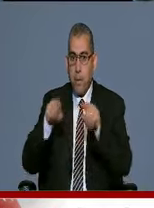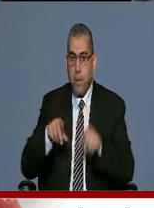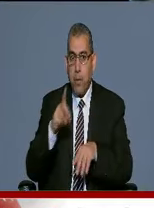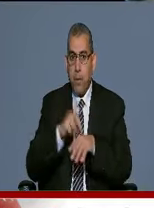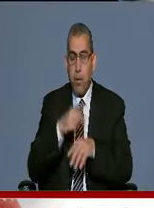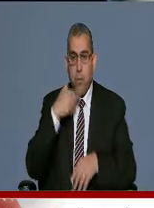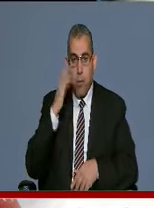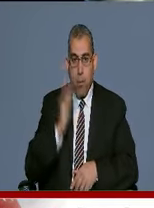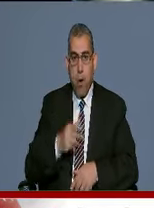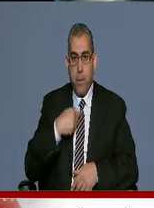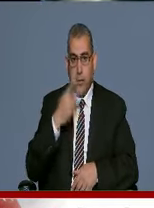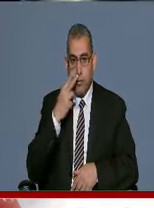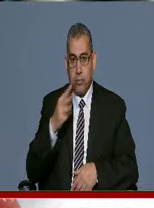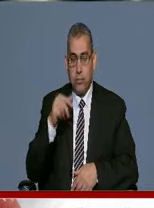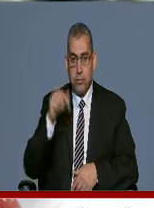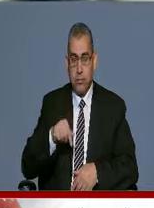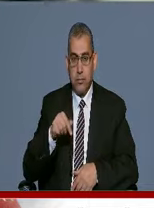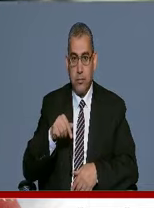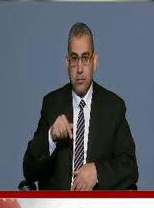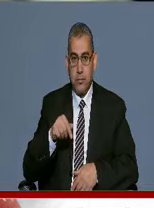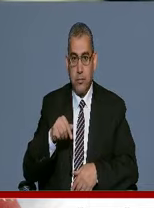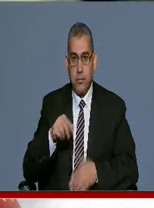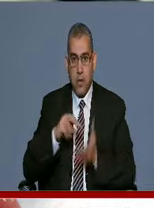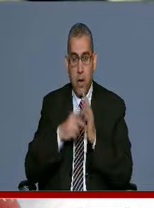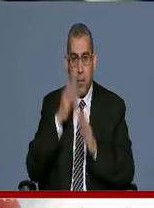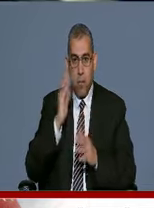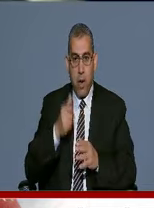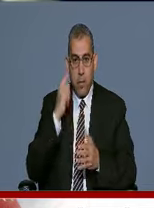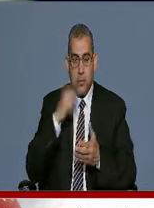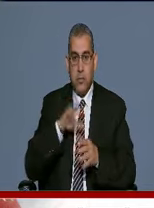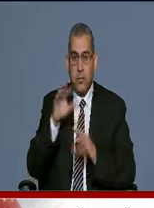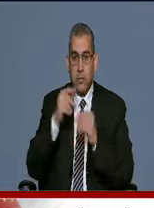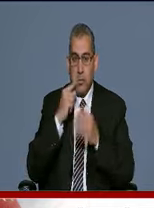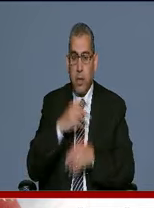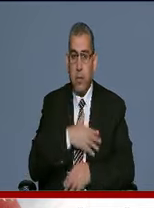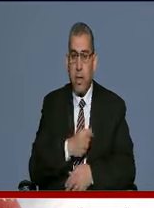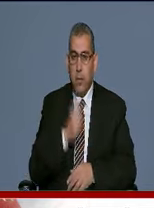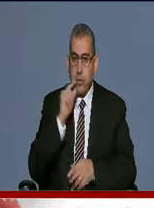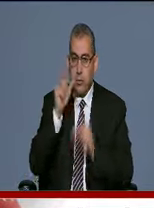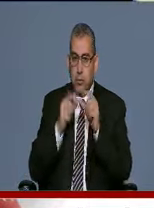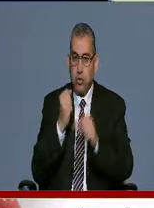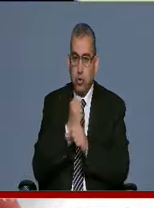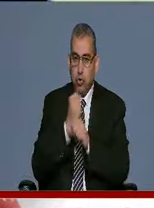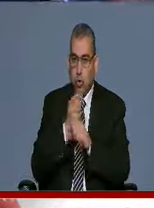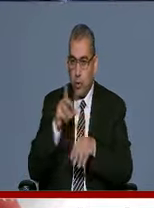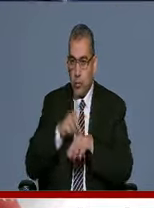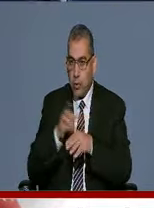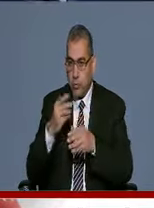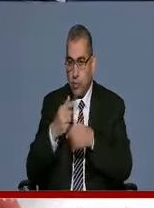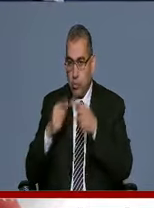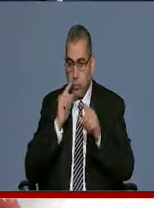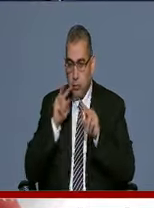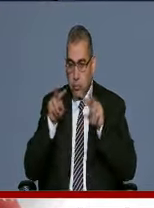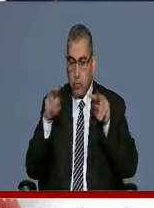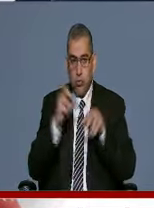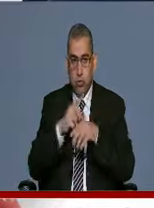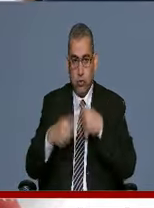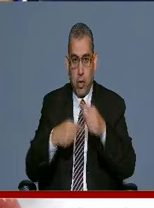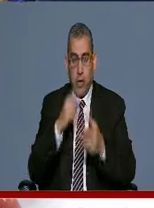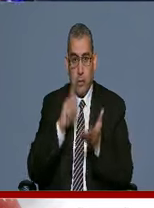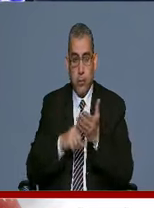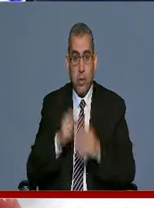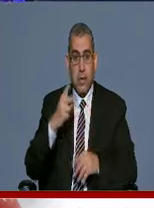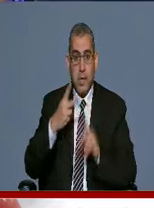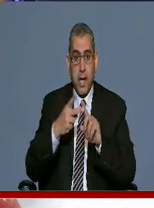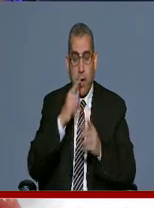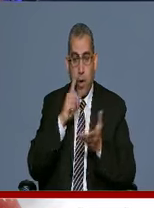من خلال بعدها ان احنا نقدر نطمئن على حجم الاشغال داخل المستشفيات. موضوع تاني ان احنا